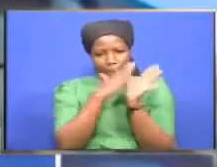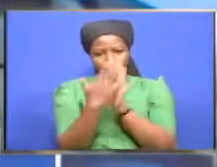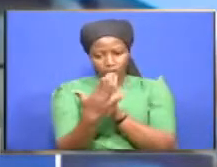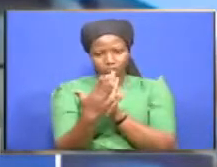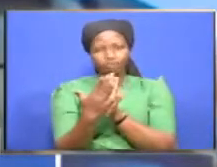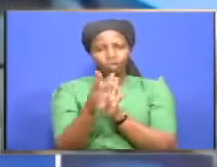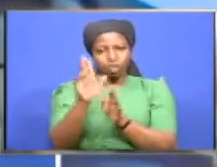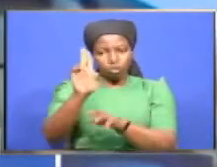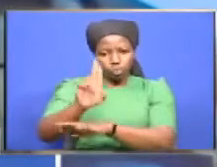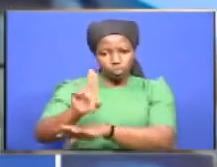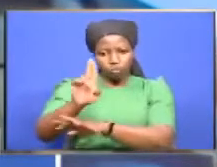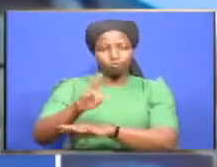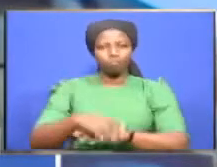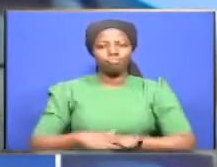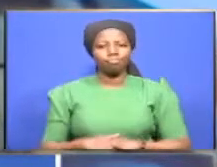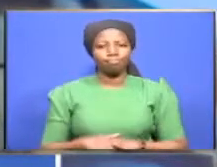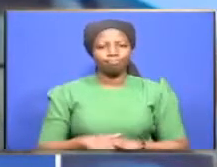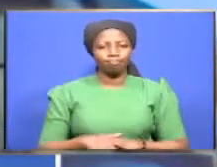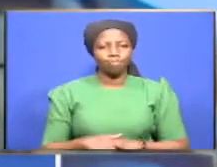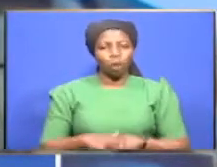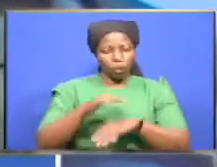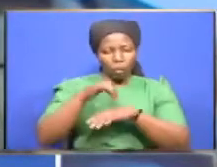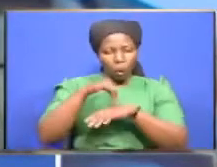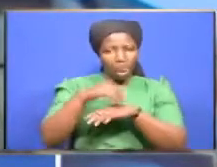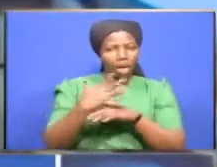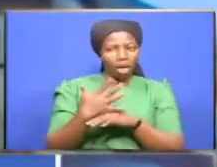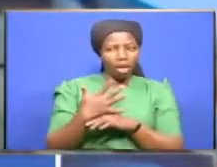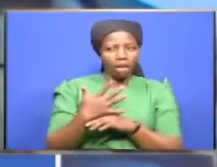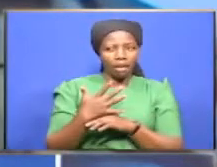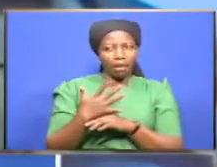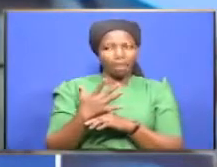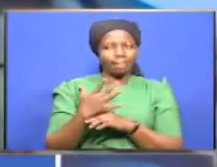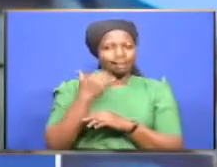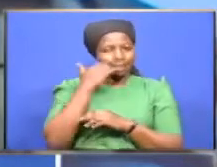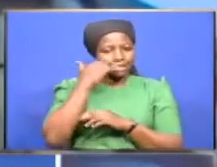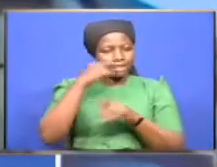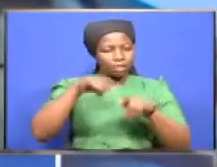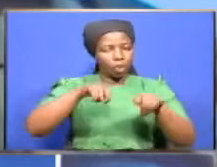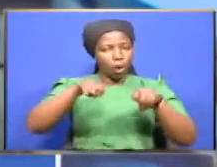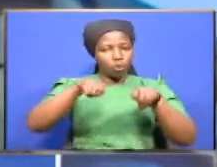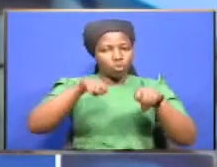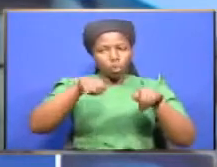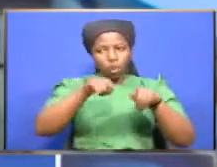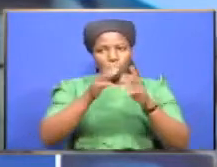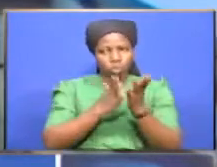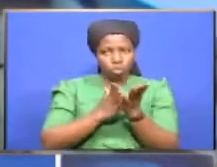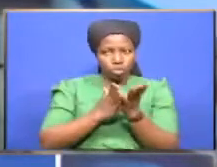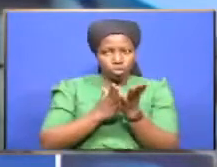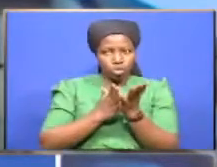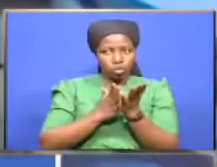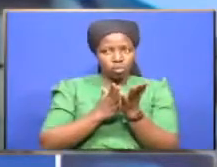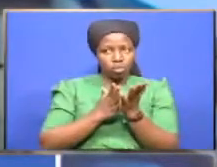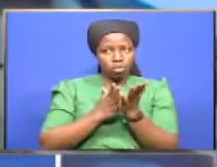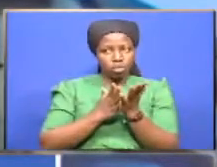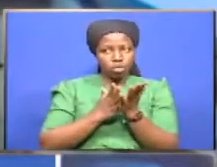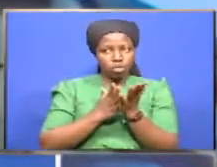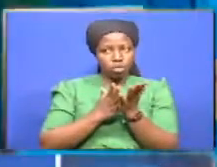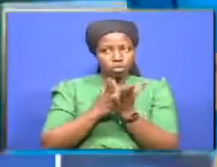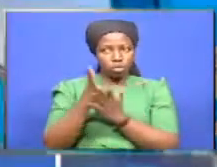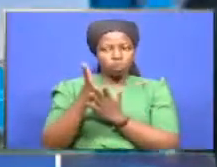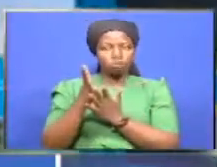applied on disease containment through improvement of testing